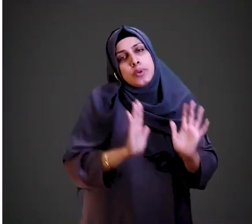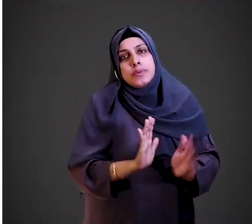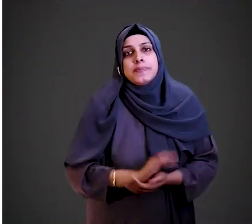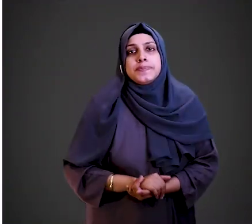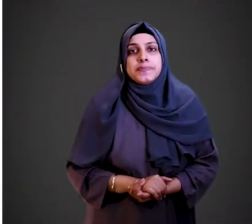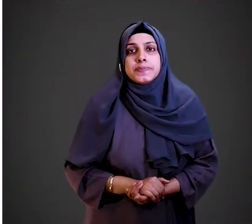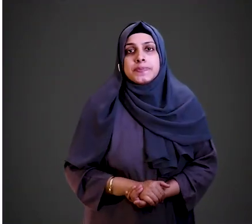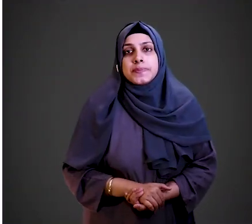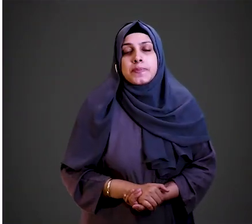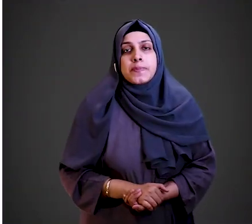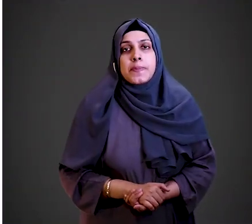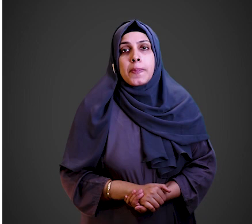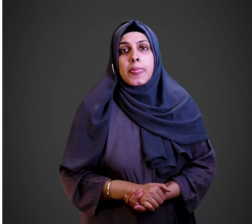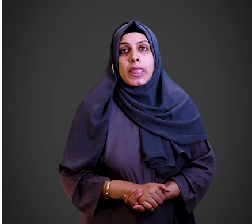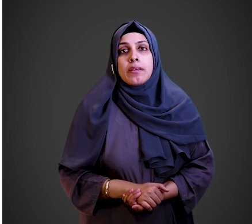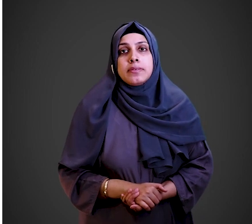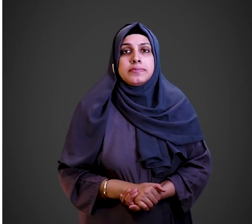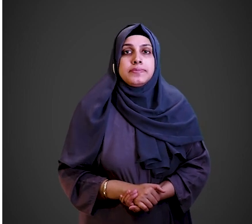گے.